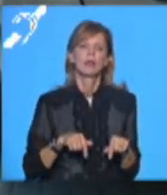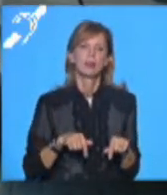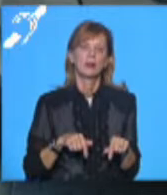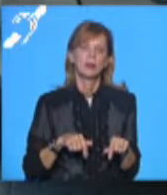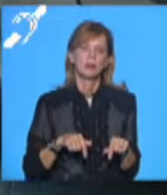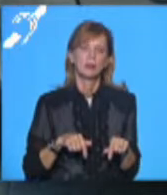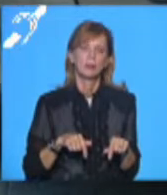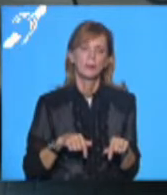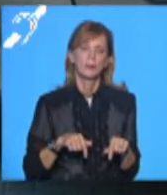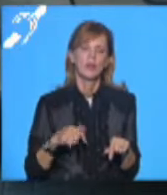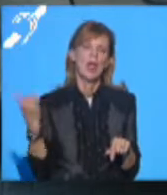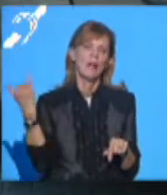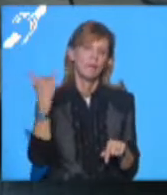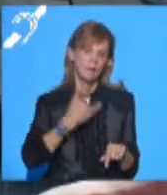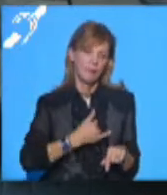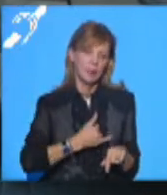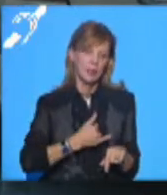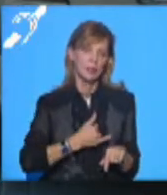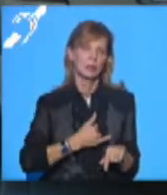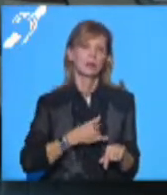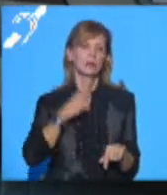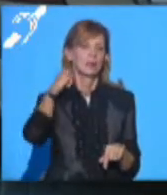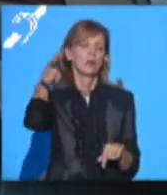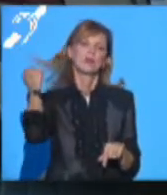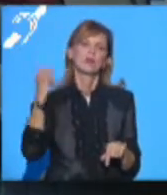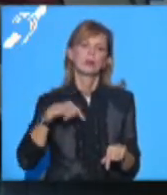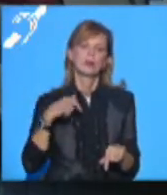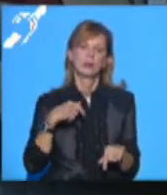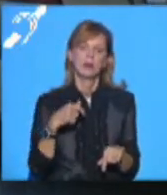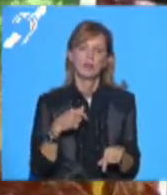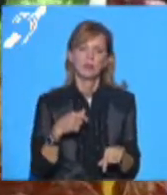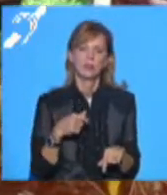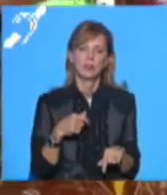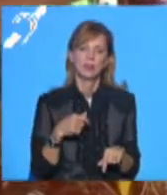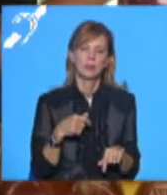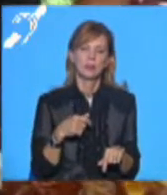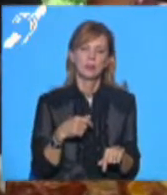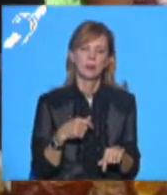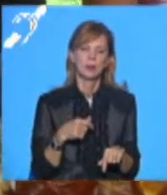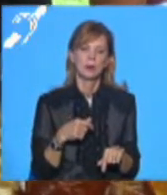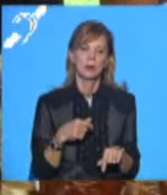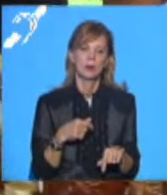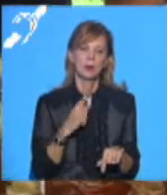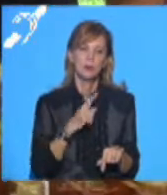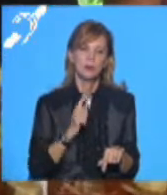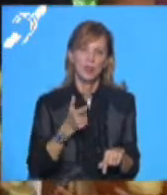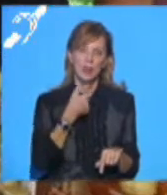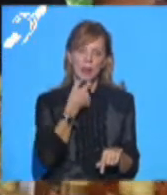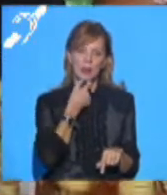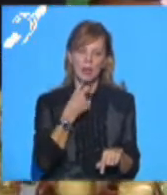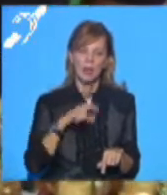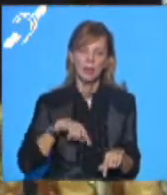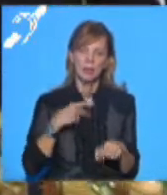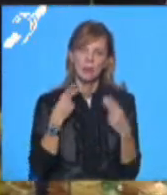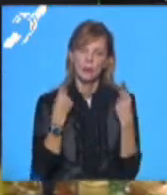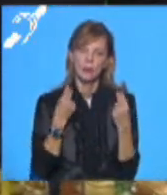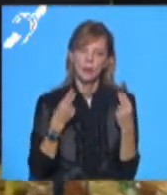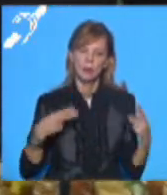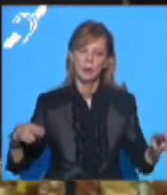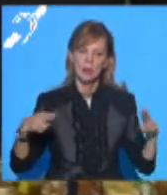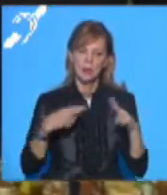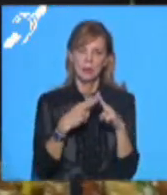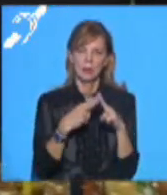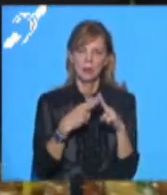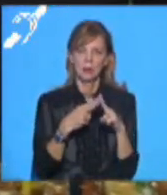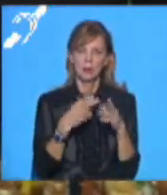23-a. Uite că din acest minunat fruct biblic a izvorât o sărbătoare și în fiecare an e un bun prilej de întâlnire,